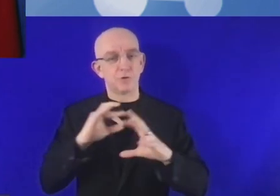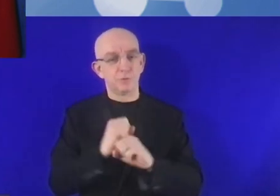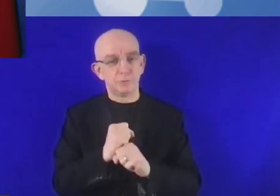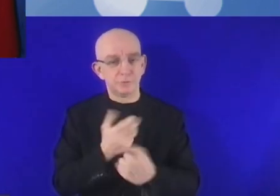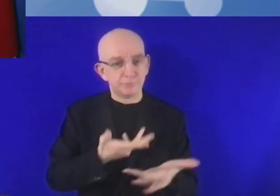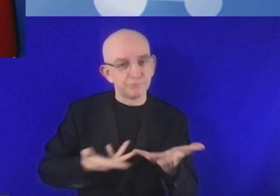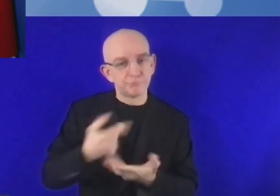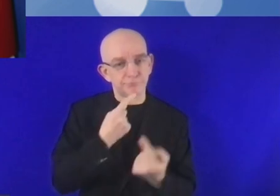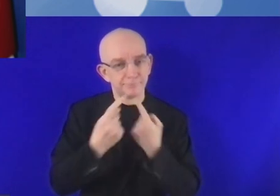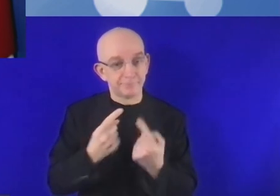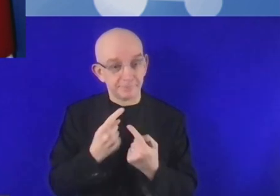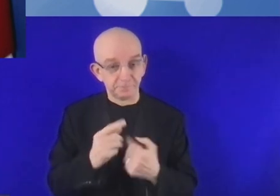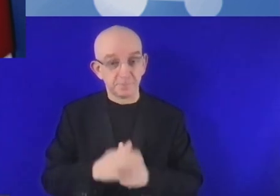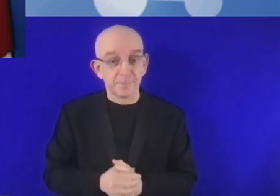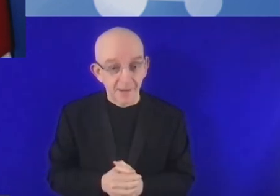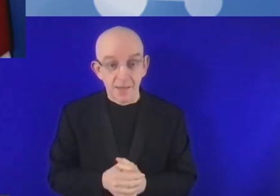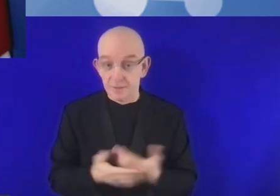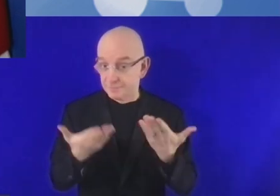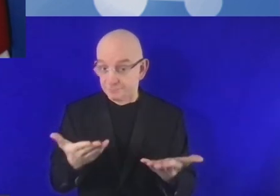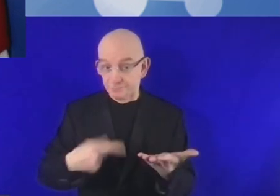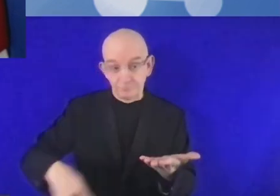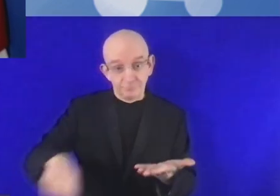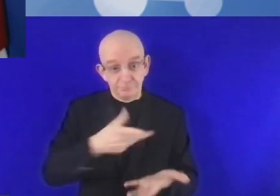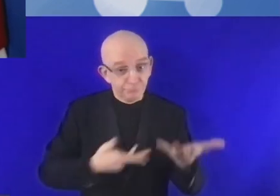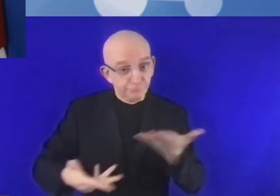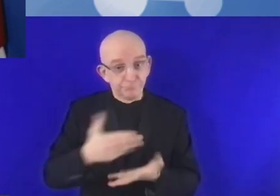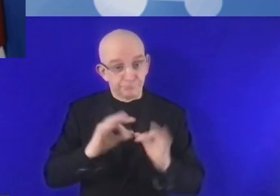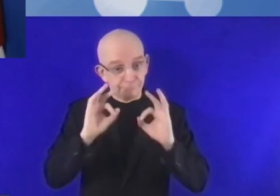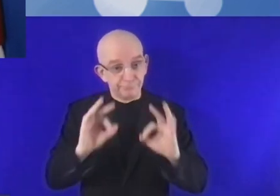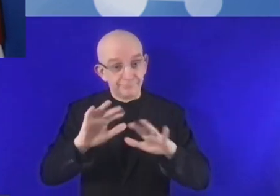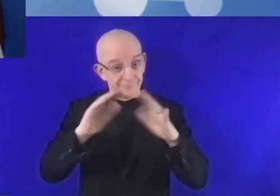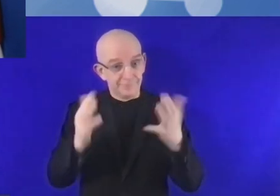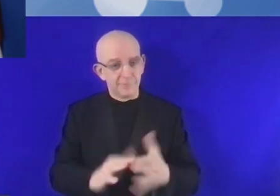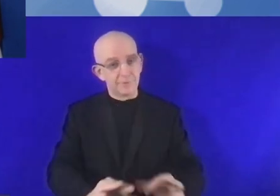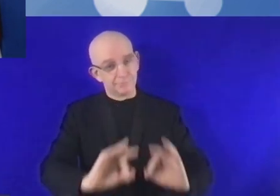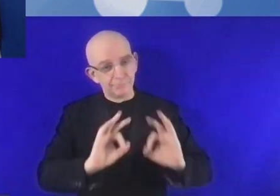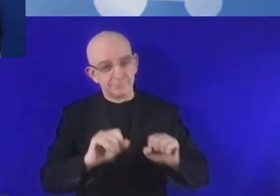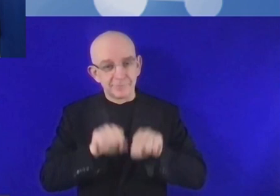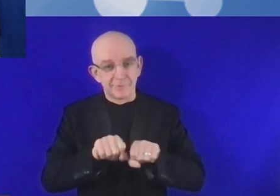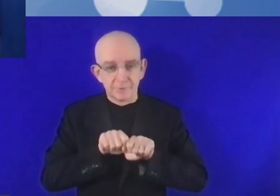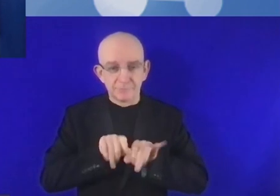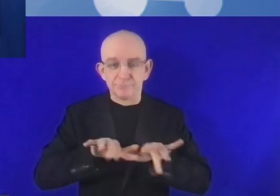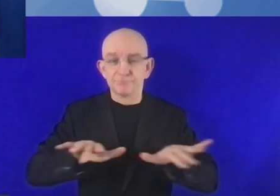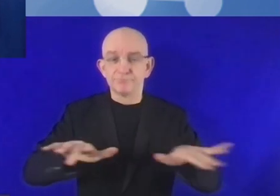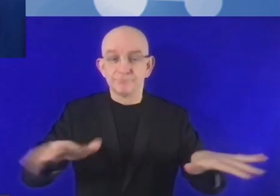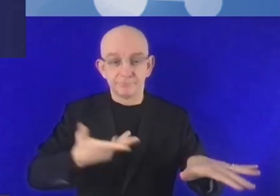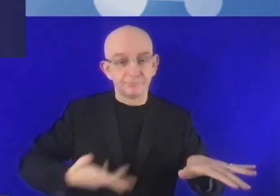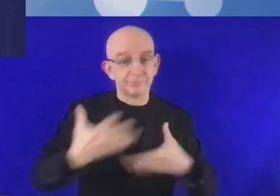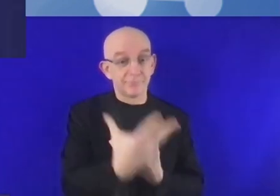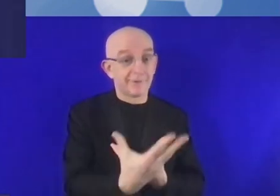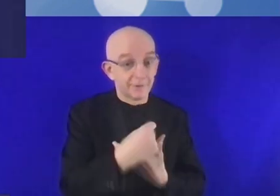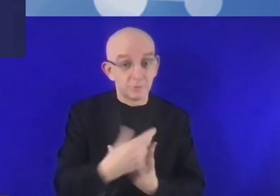dochodzenia do odważnych wniosków. Mam nadzieję, że Państwa debata poskutkuje ukształtowaniem internetu